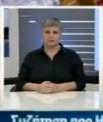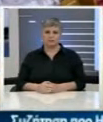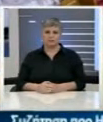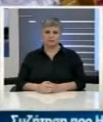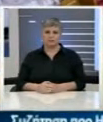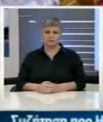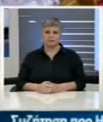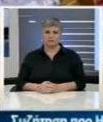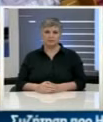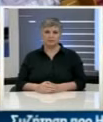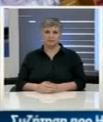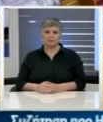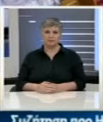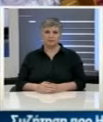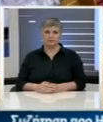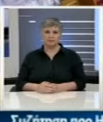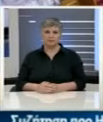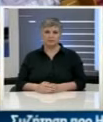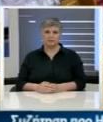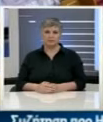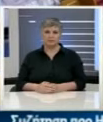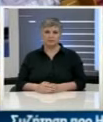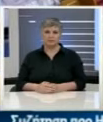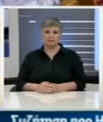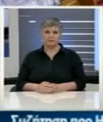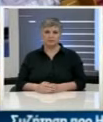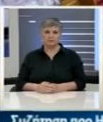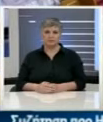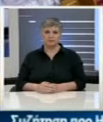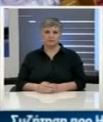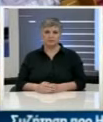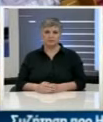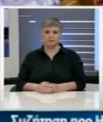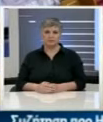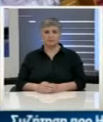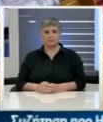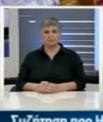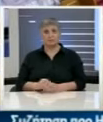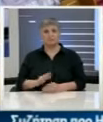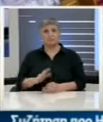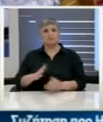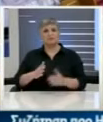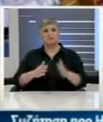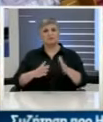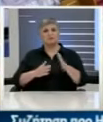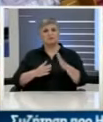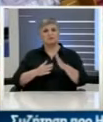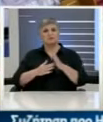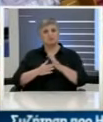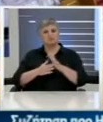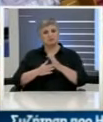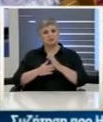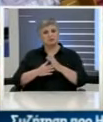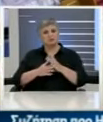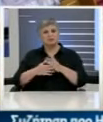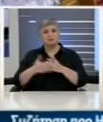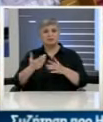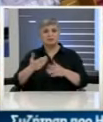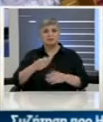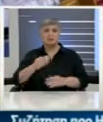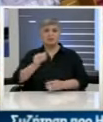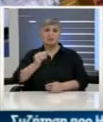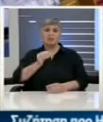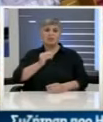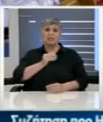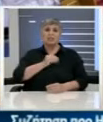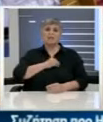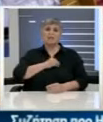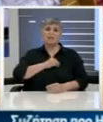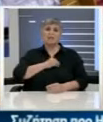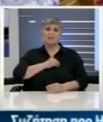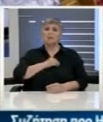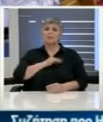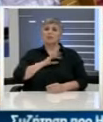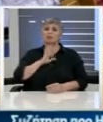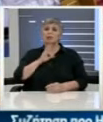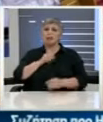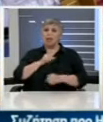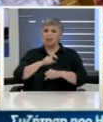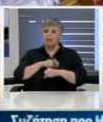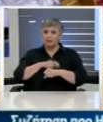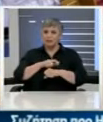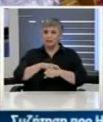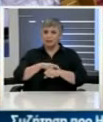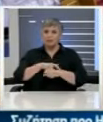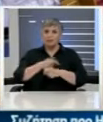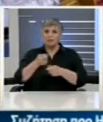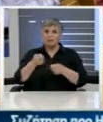λίγο τώρα παρακαλώ σταματήστε τ κύριε πρόεδρε που για άλλη μια φορά κάθετε πλήρως τον έλεγχο της συζήτησης όταν μιλάω